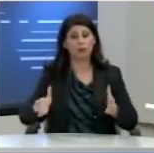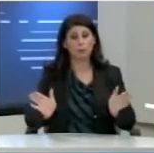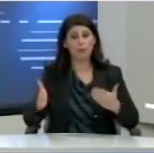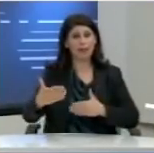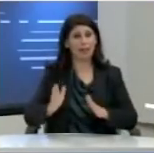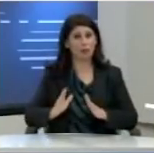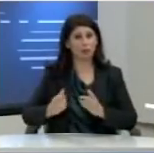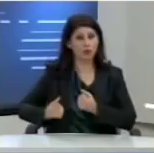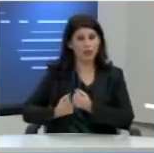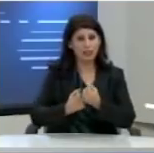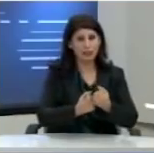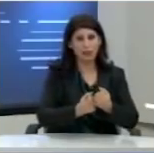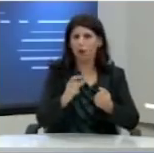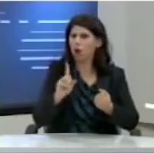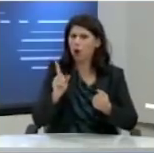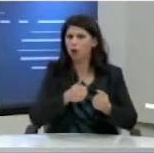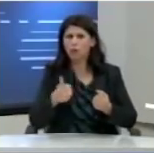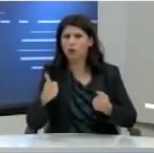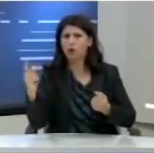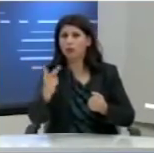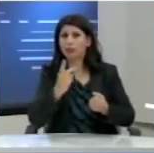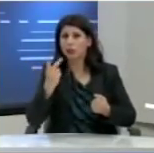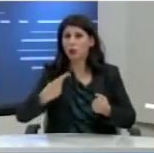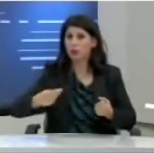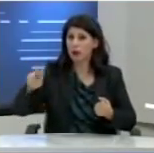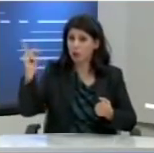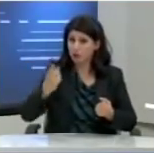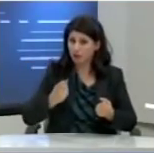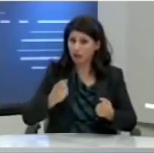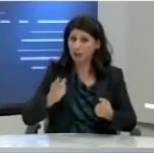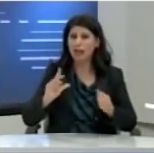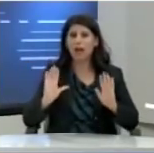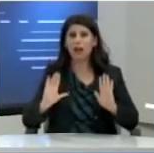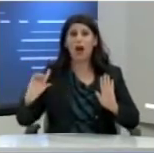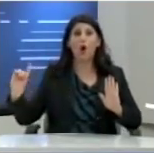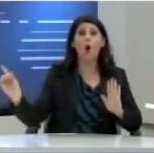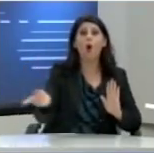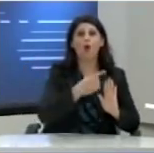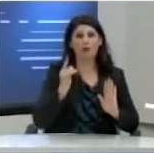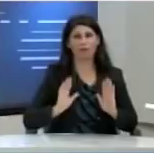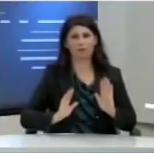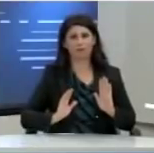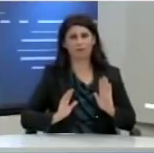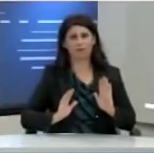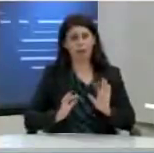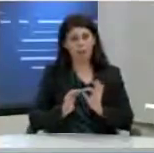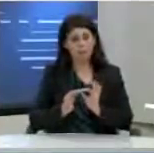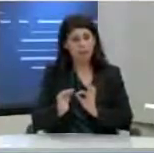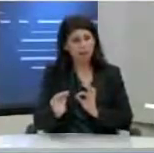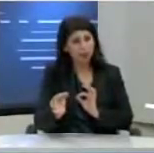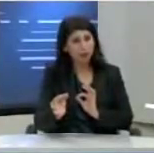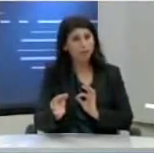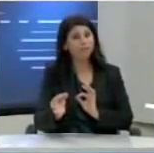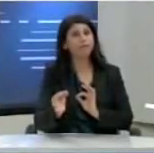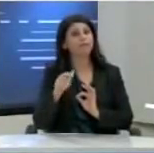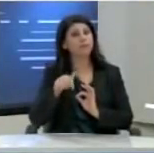μέτρων στήριξης, όχι μόνο της κοινωνικής πλειοψηφίας, αλλά όλων. Με μέτρα που